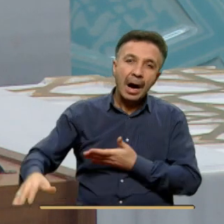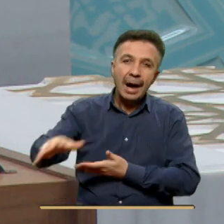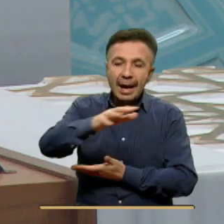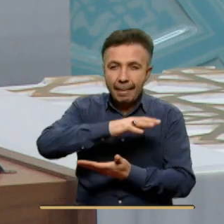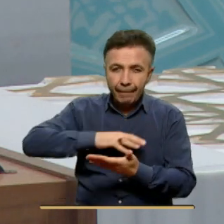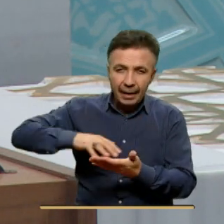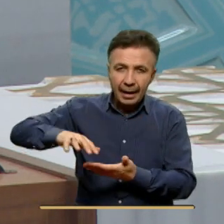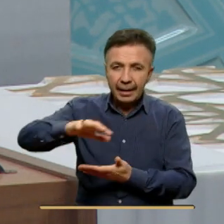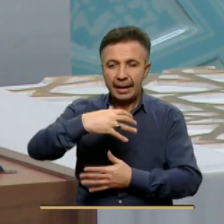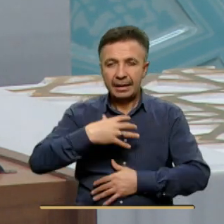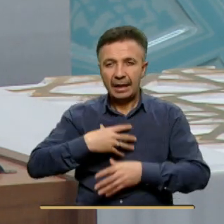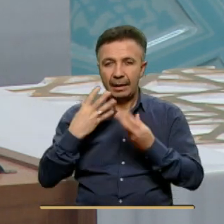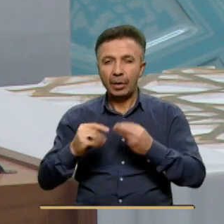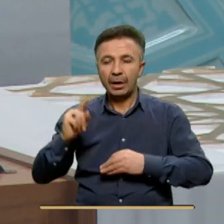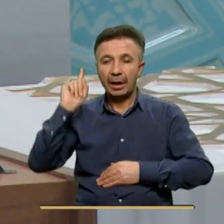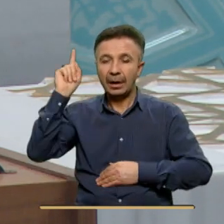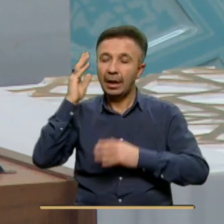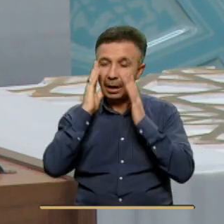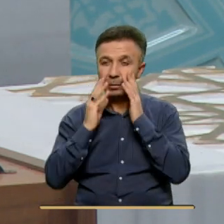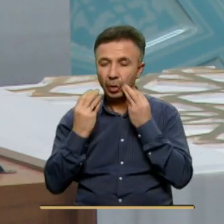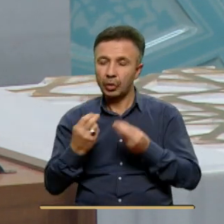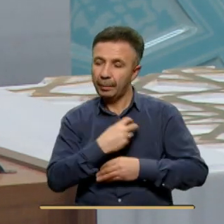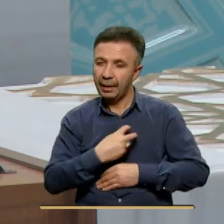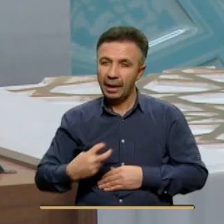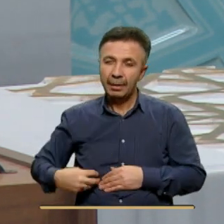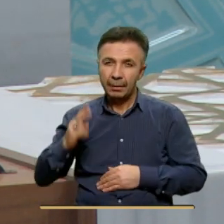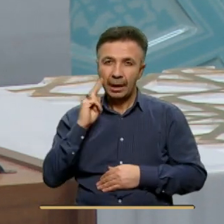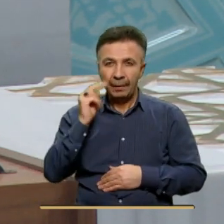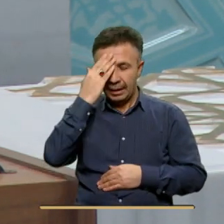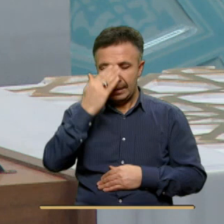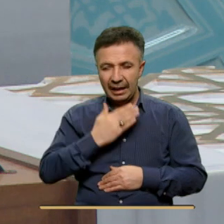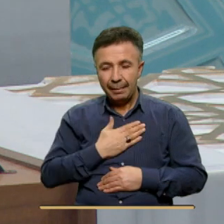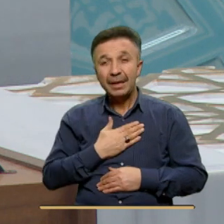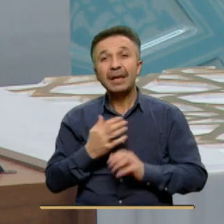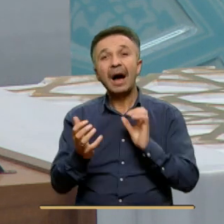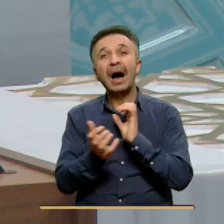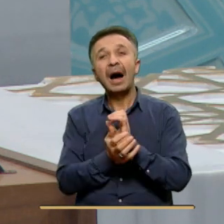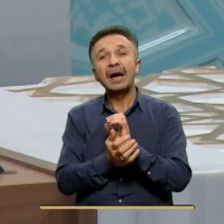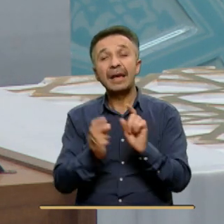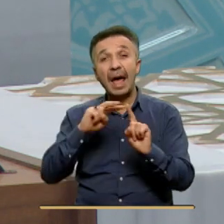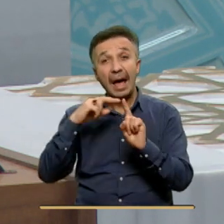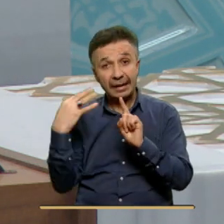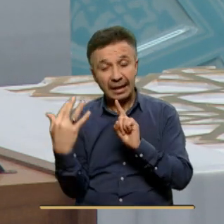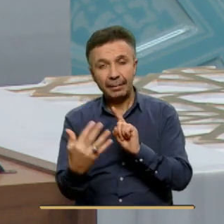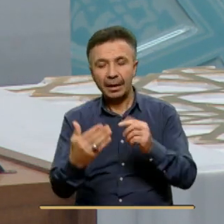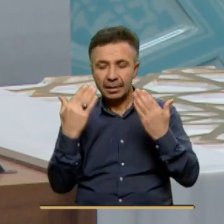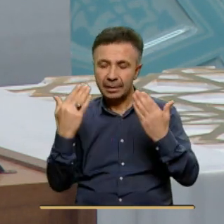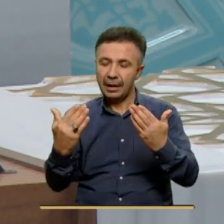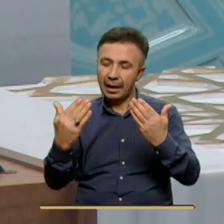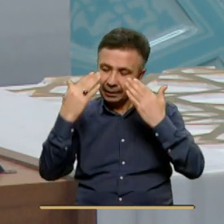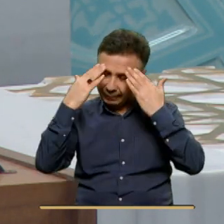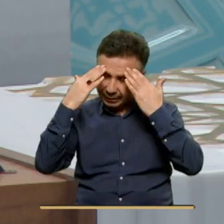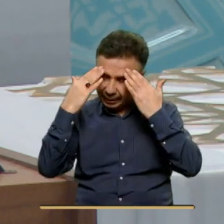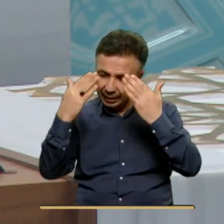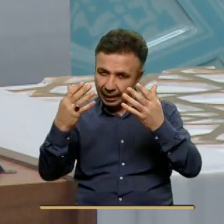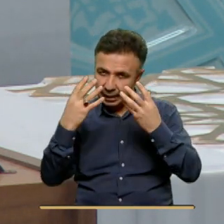Elhamdülillahi Rabbil Alemin. Vessalatu vesselamu ala Resulina Muhammedin ve ala alihi ve